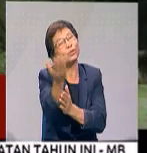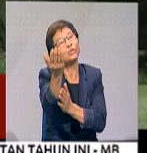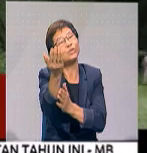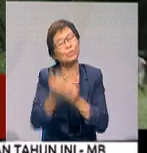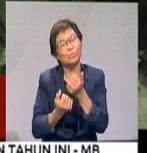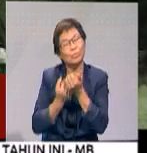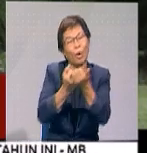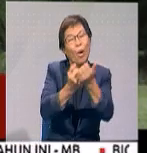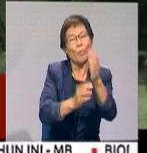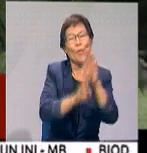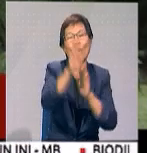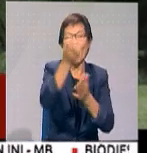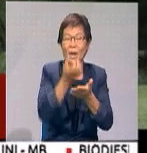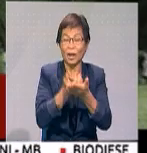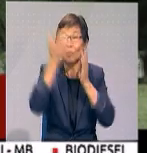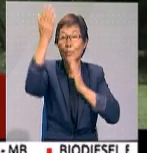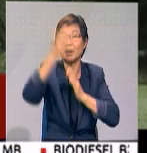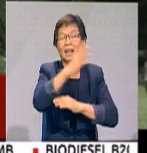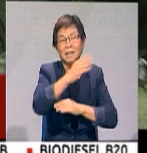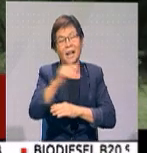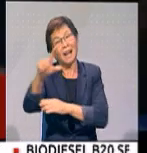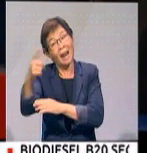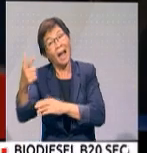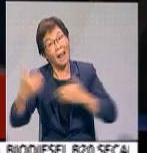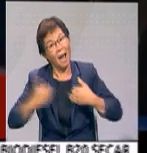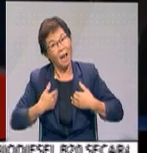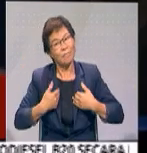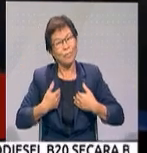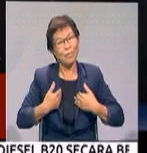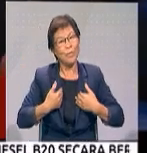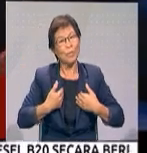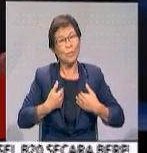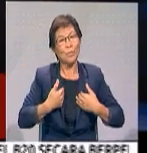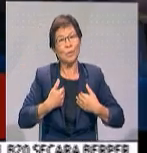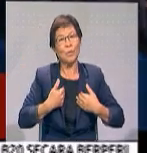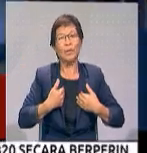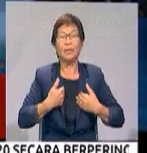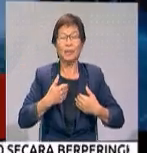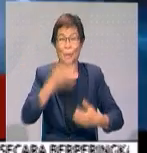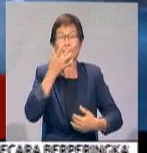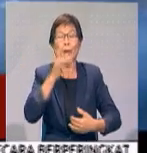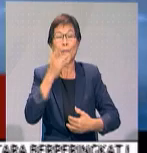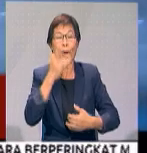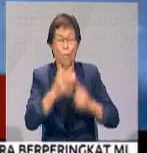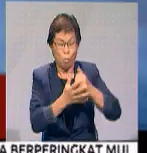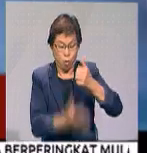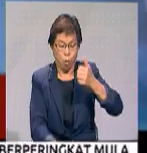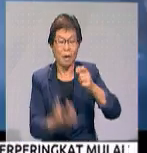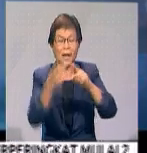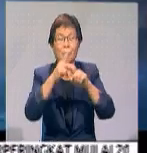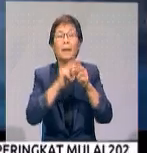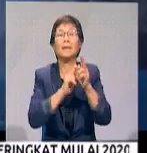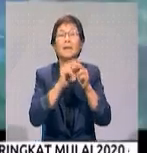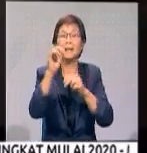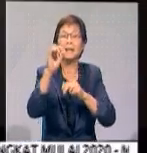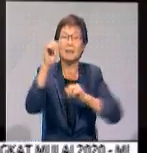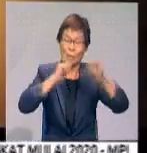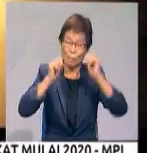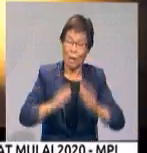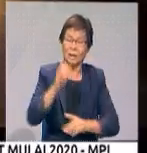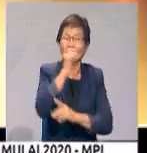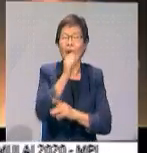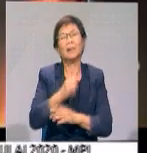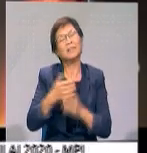menyumbang kepada pertumbuhan ekonomi negara, selain turut memberi limpahan kepada para penggiat industri itu sendiri. Apapun,